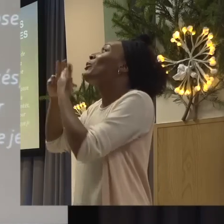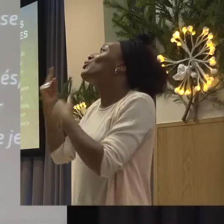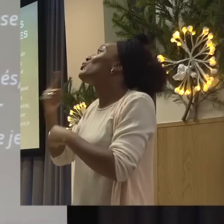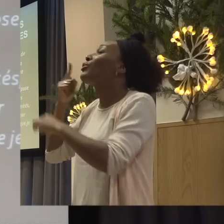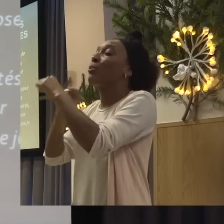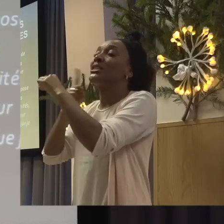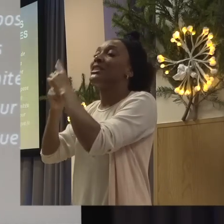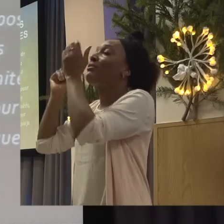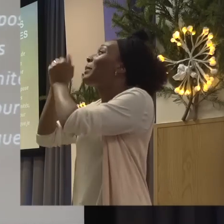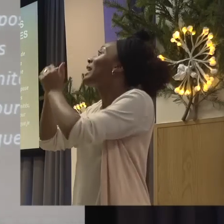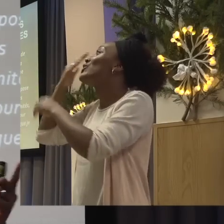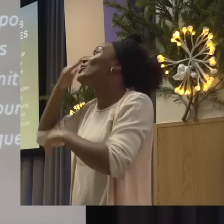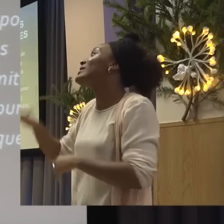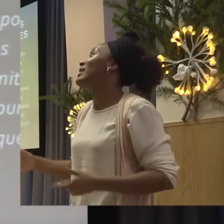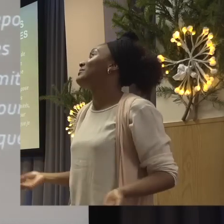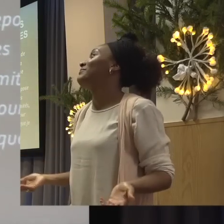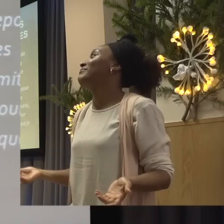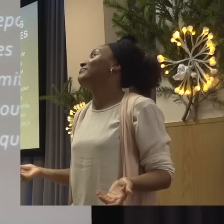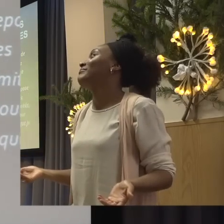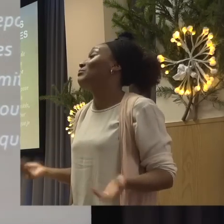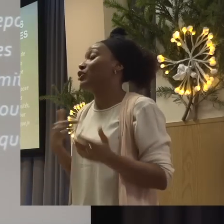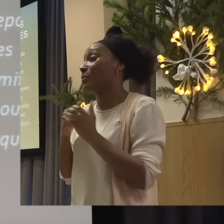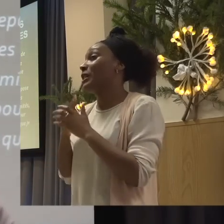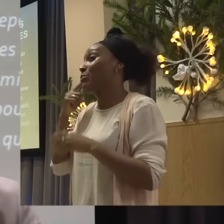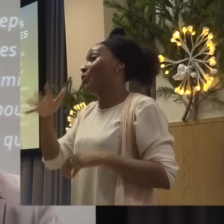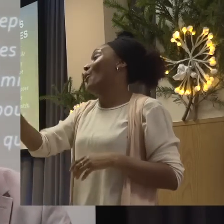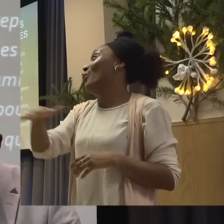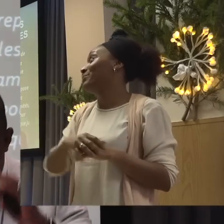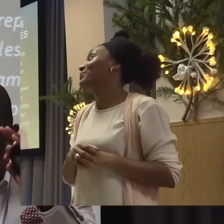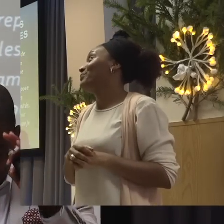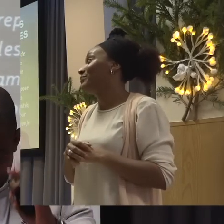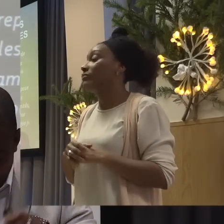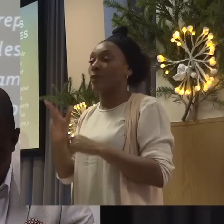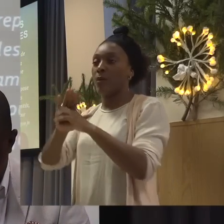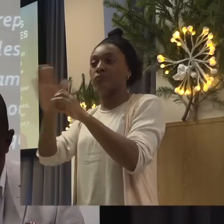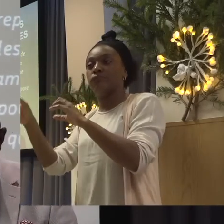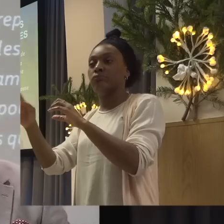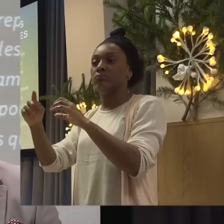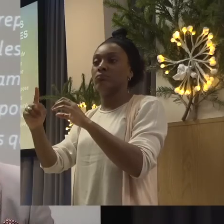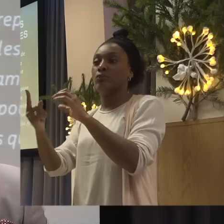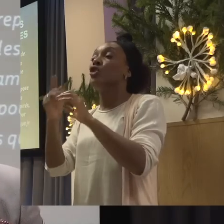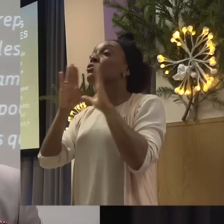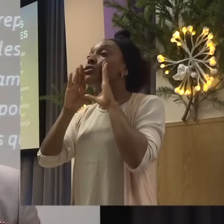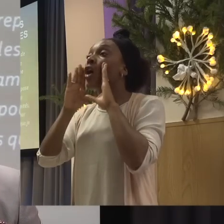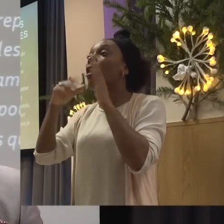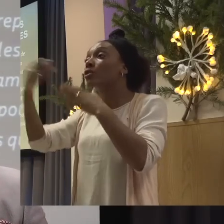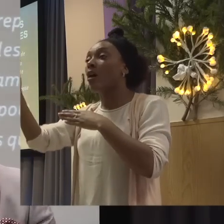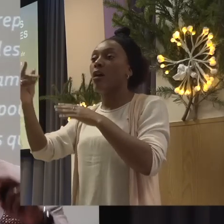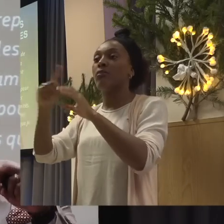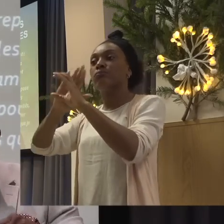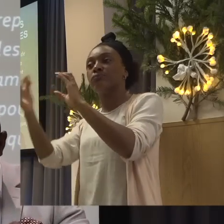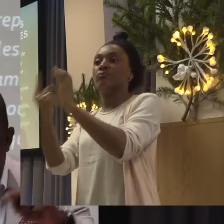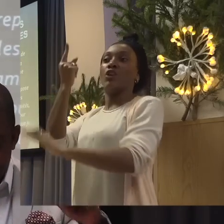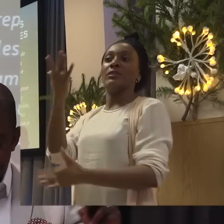Mais si je prie pour eux. Donc toutes les prières de Jésus ont toujours été exaucées. Je disais